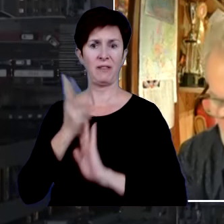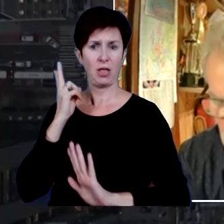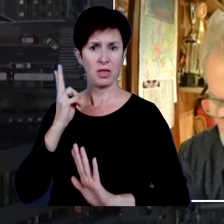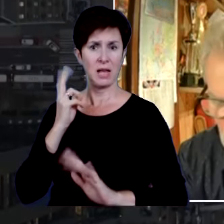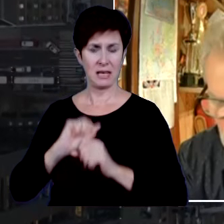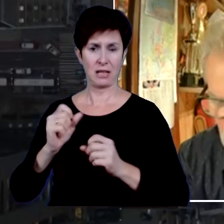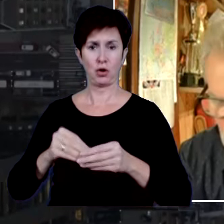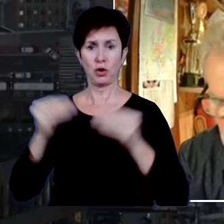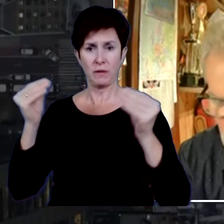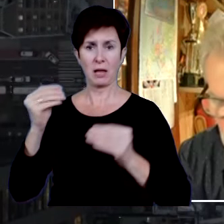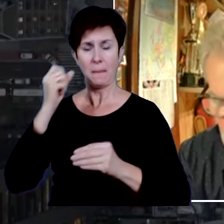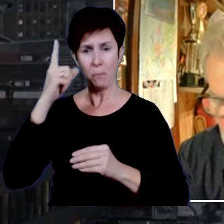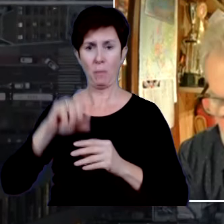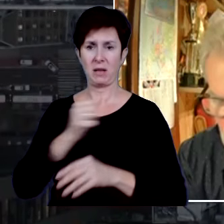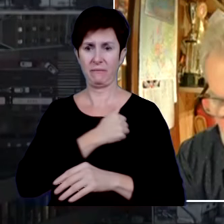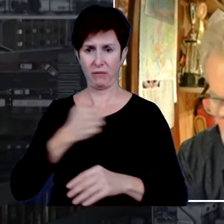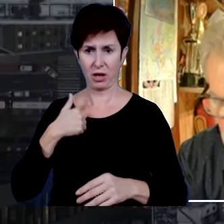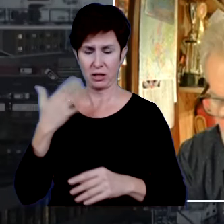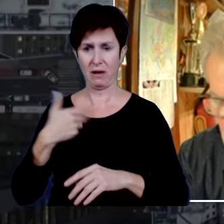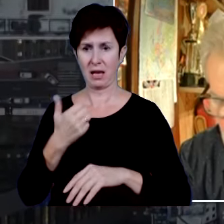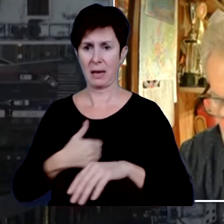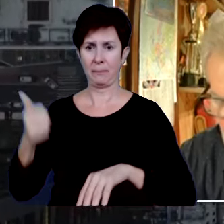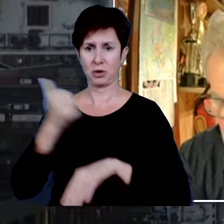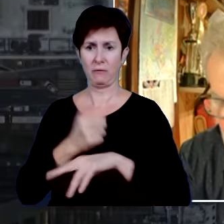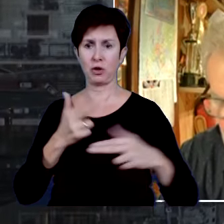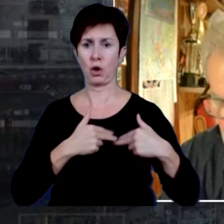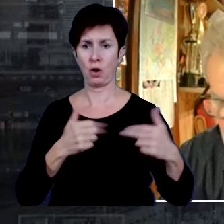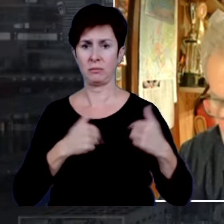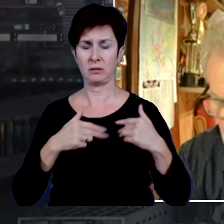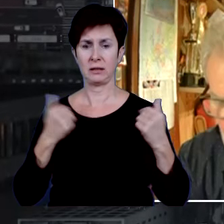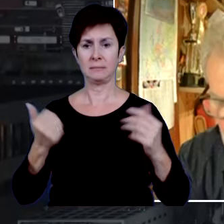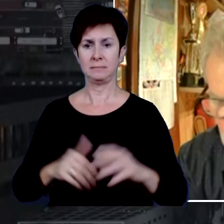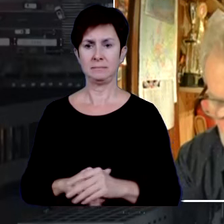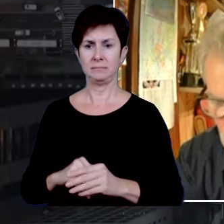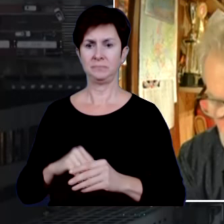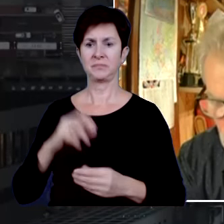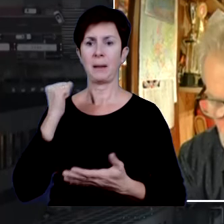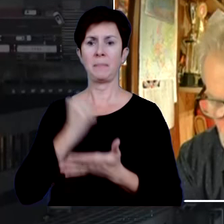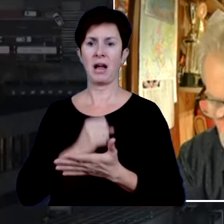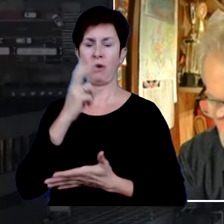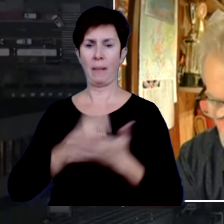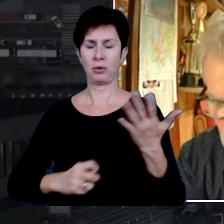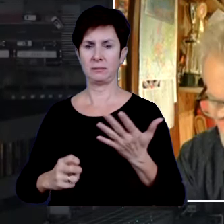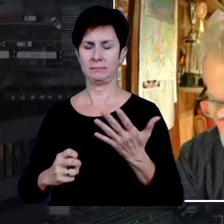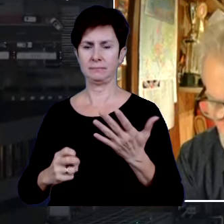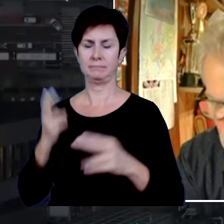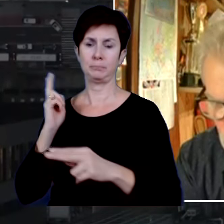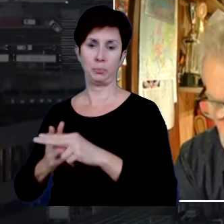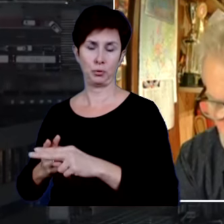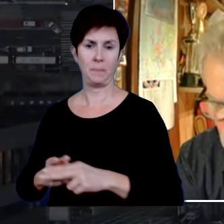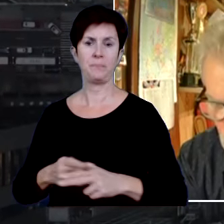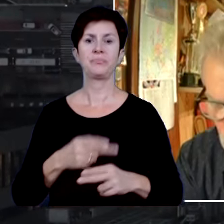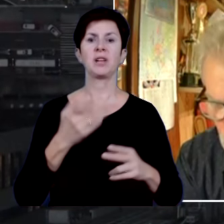także w Warszawie. Wiem, bo przewodniczę tej komisji, która się tym zajmuje. Ale to pani przewodnicząca, prawo pani radna, aborcyjne. Ile tych tanich mieszkań żeście oddali do